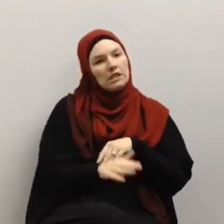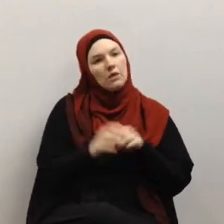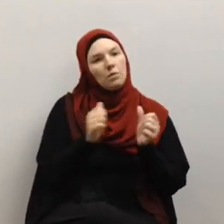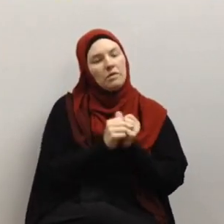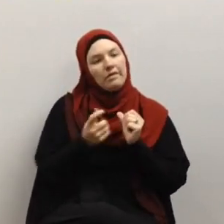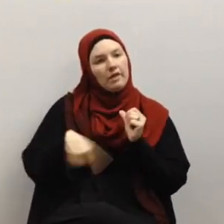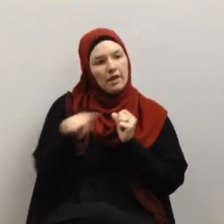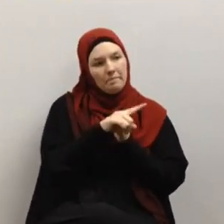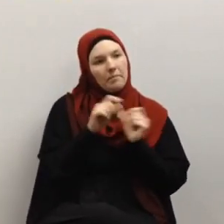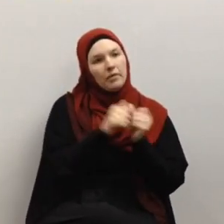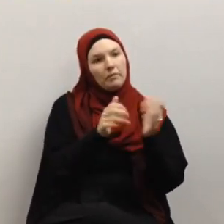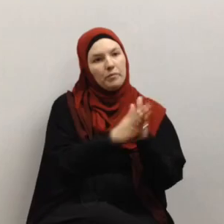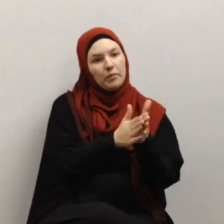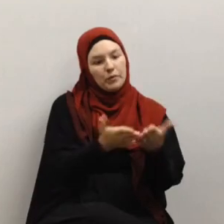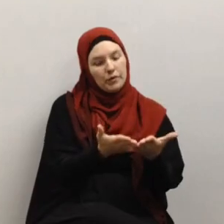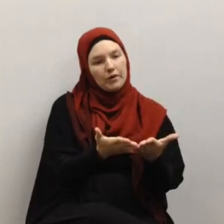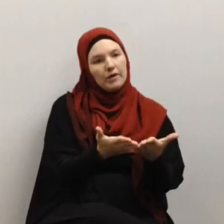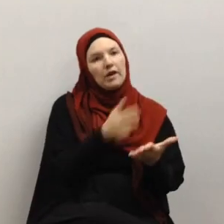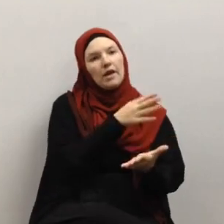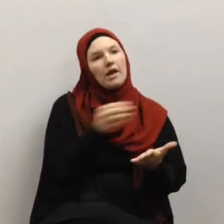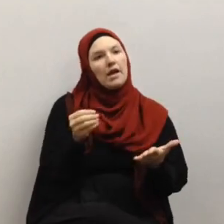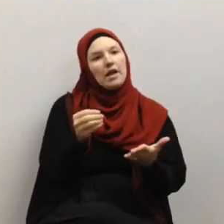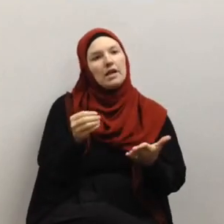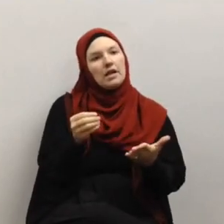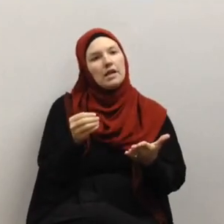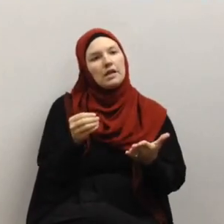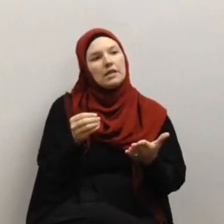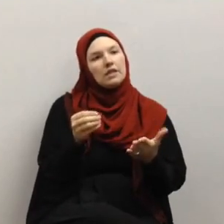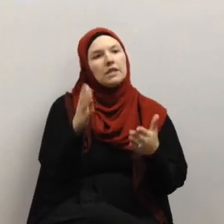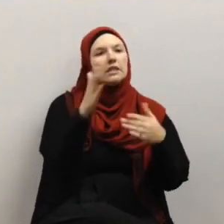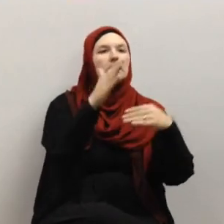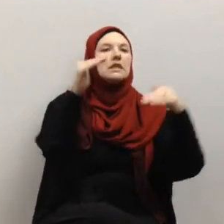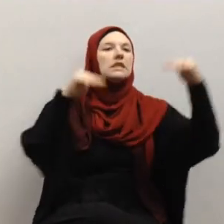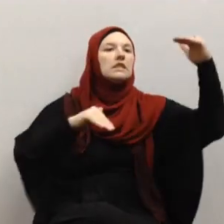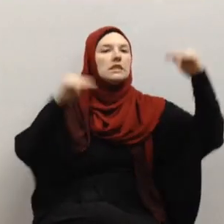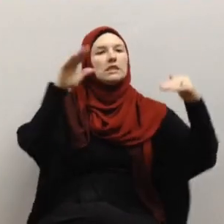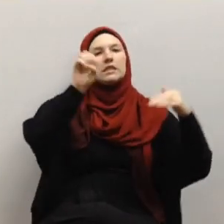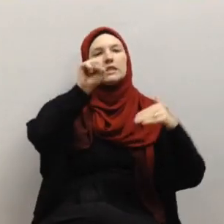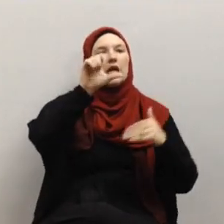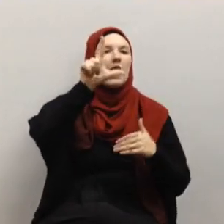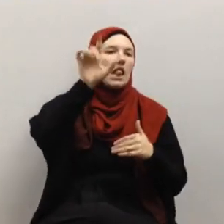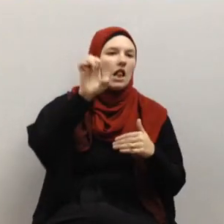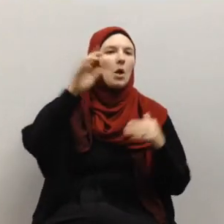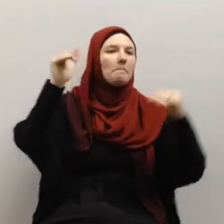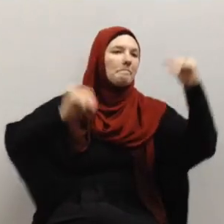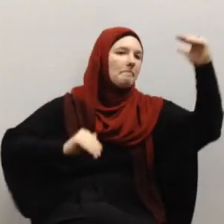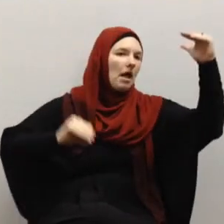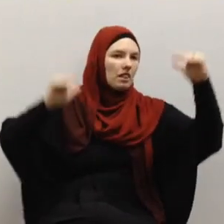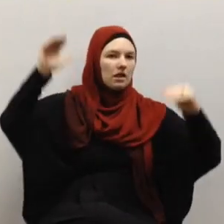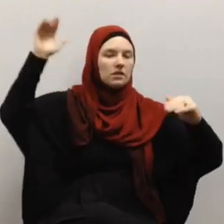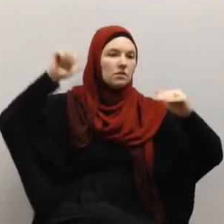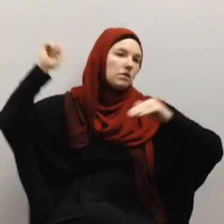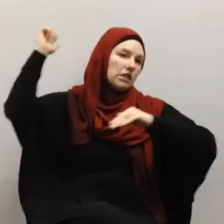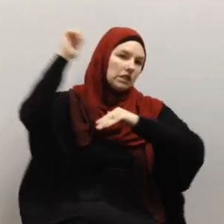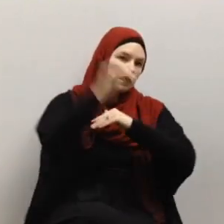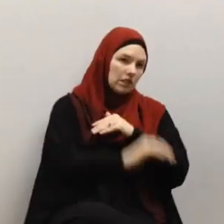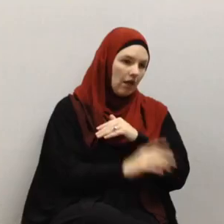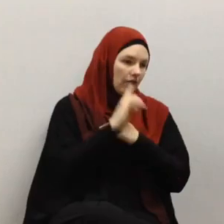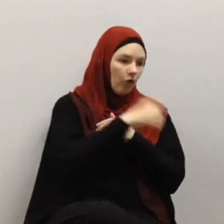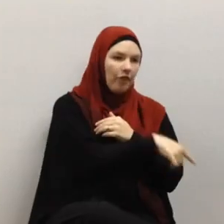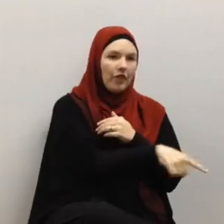them the book and the scale or the balance. Why? لِيَقُومَ